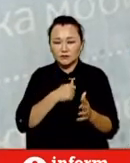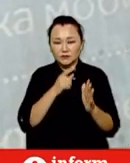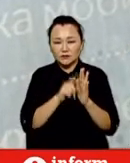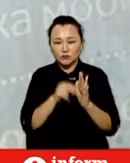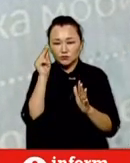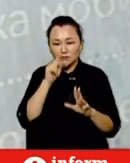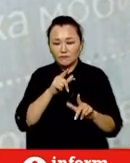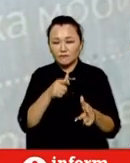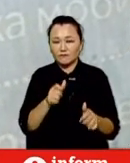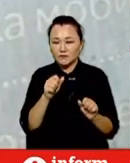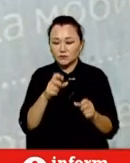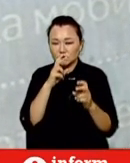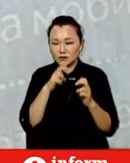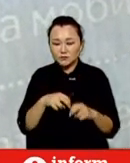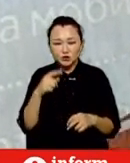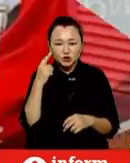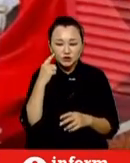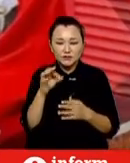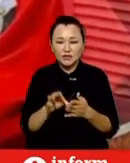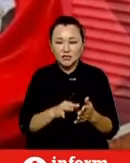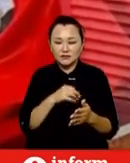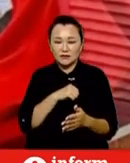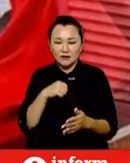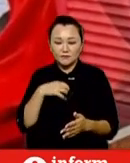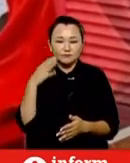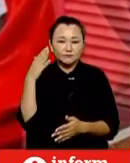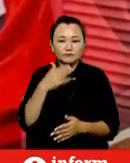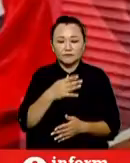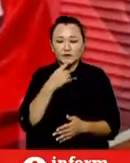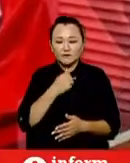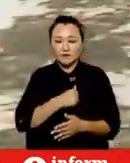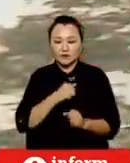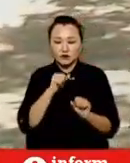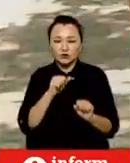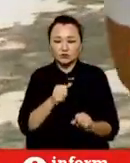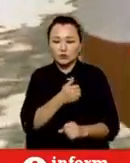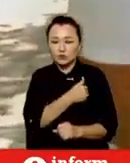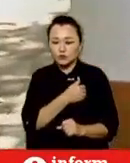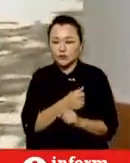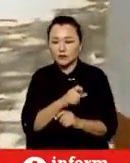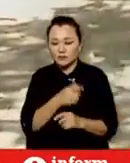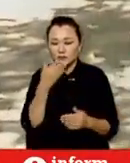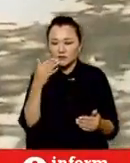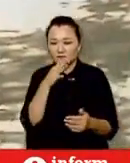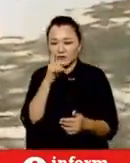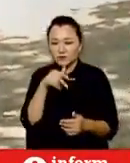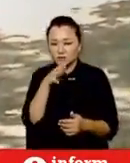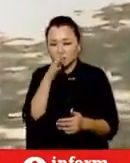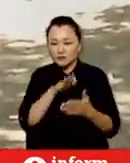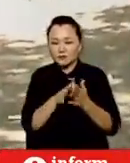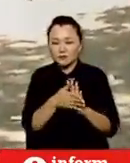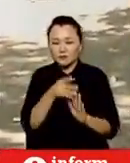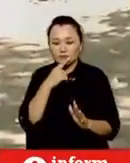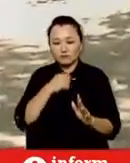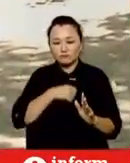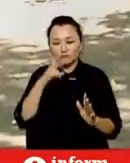түсу мүмкіндігі қарастырылған естіп, бірден өз еркімен отан қорғауға кеткен болатын деп отыр. Тіпті соңғы уақыттарда 5 жылға келісіммен әскерде